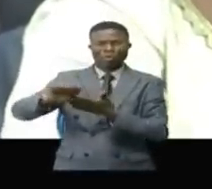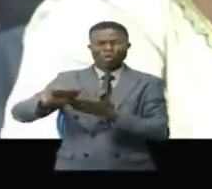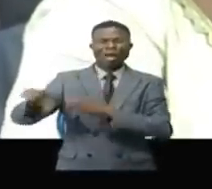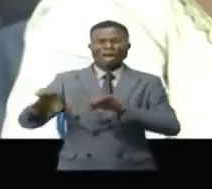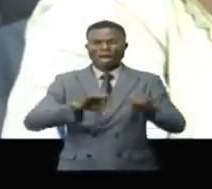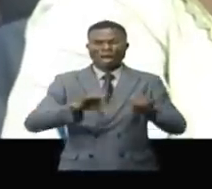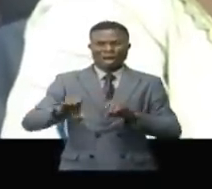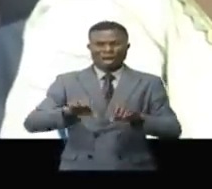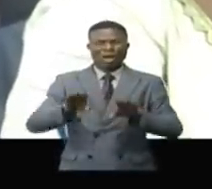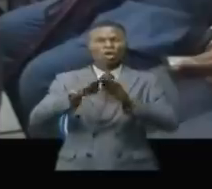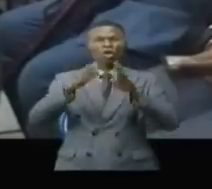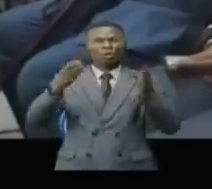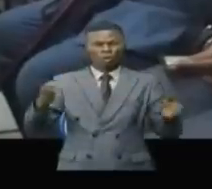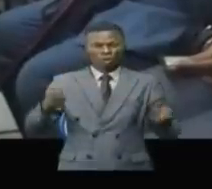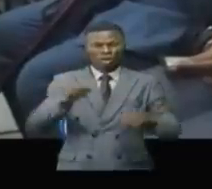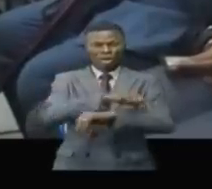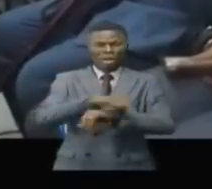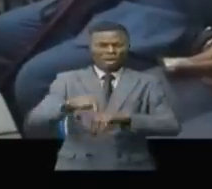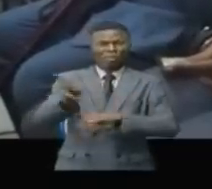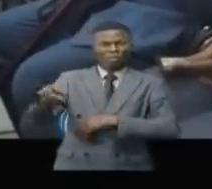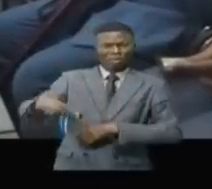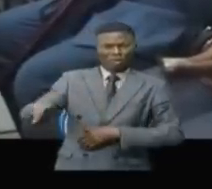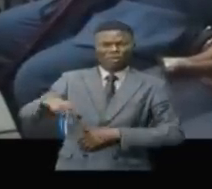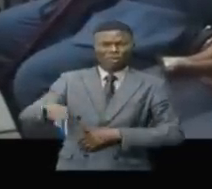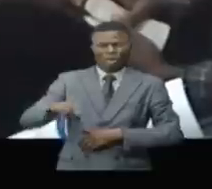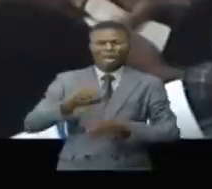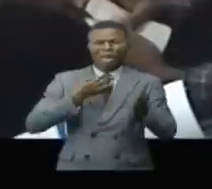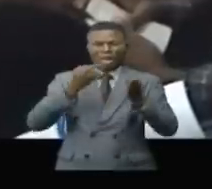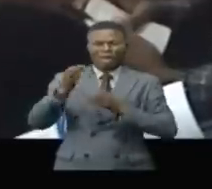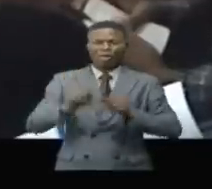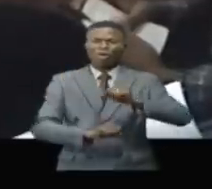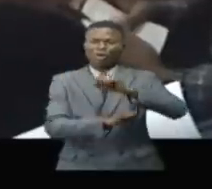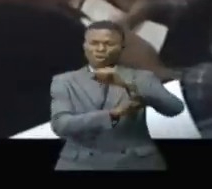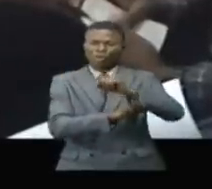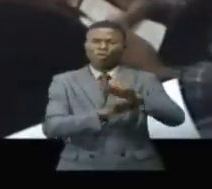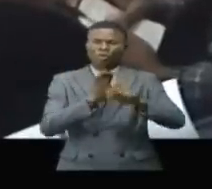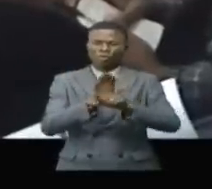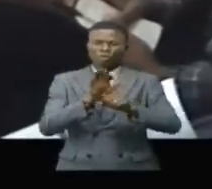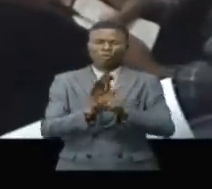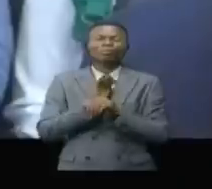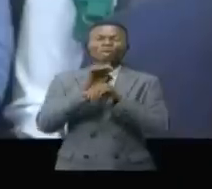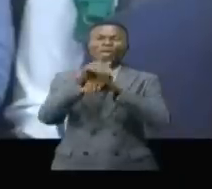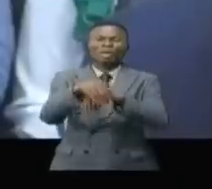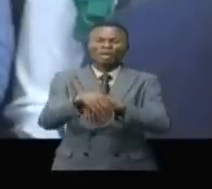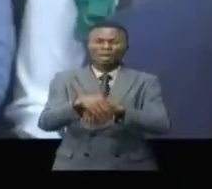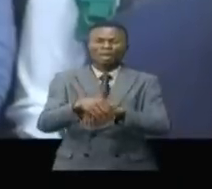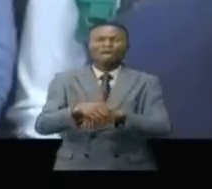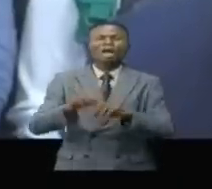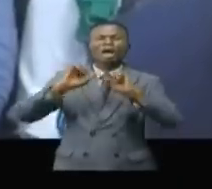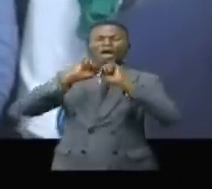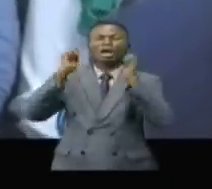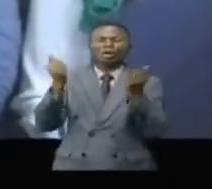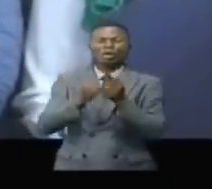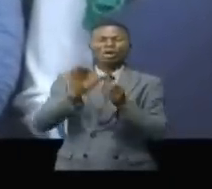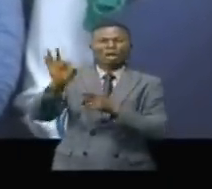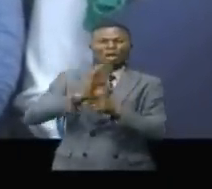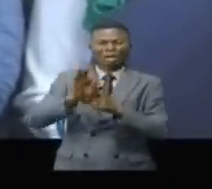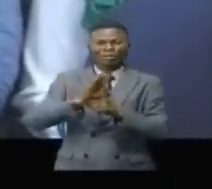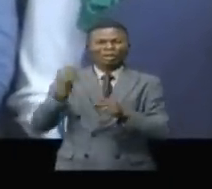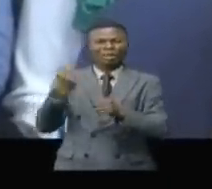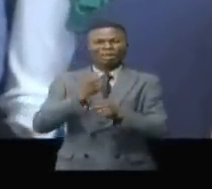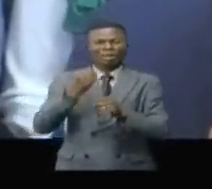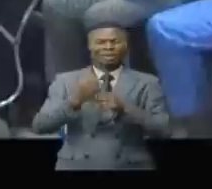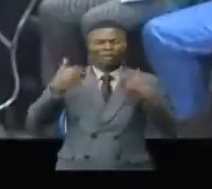cérémonie inaugurale de ses bureaux régionaux, a relevé le soutien aussi bien l'implication de la FNET dans la formation du personnel de la